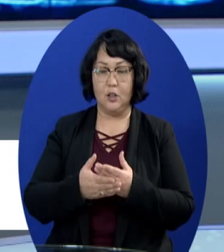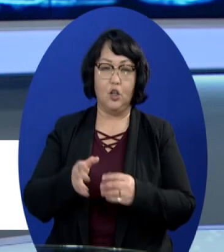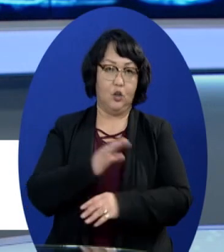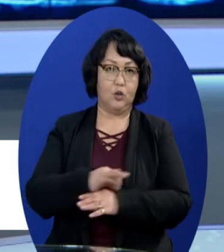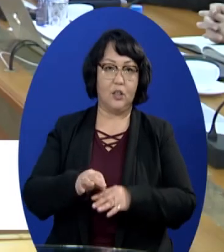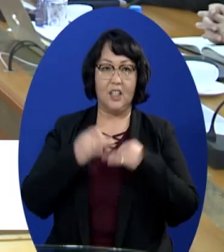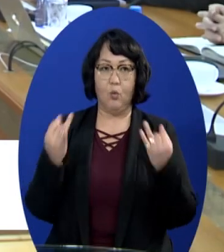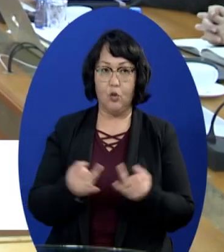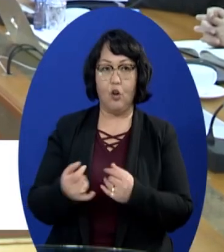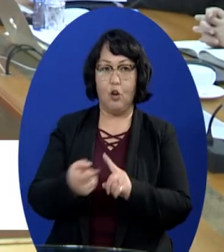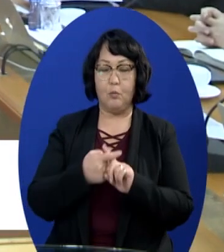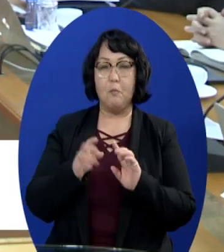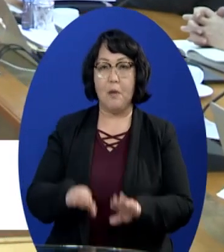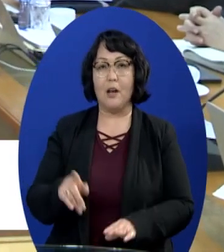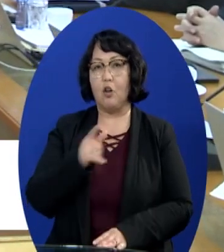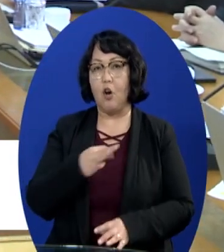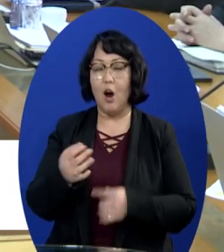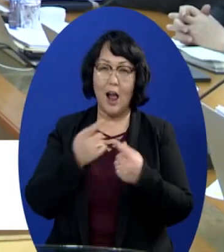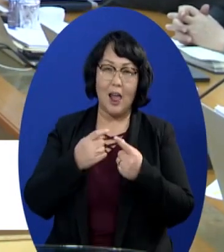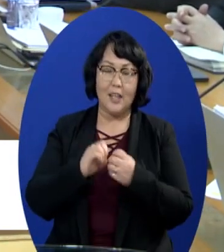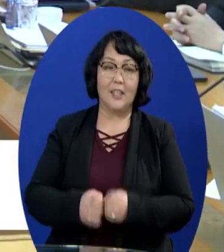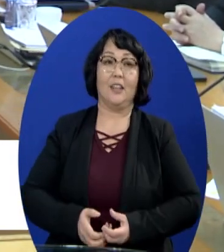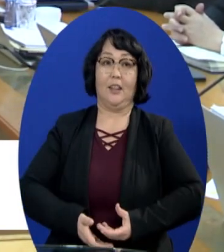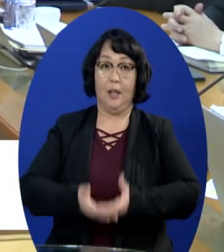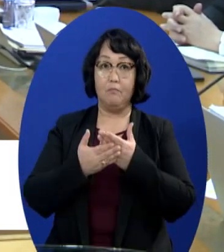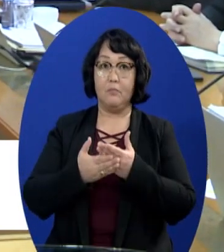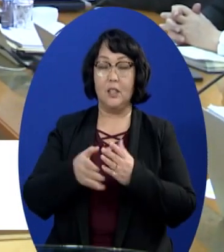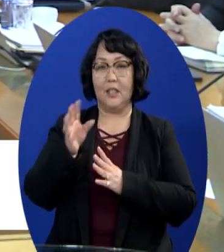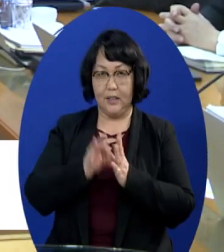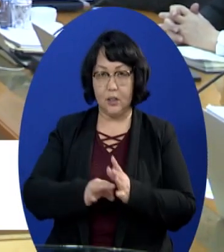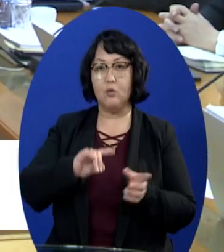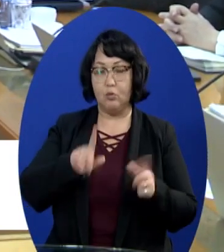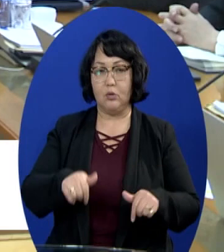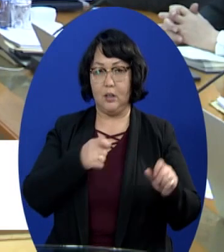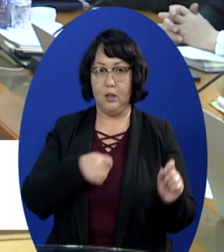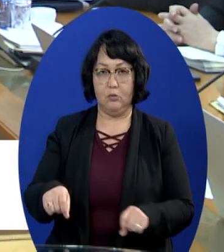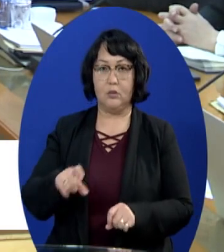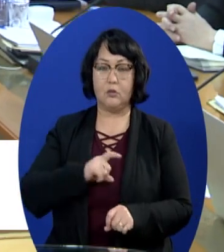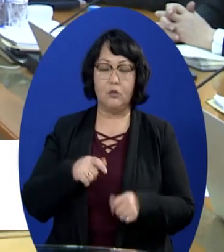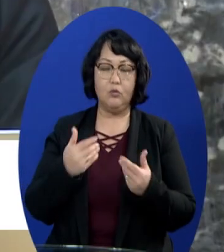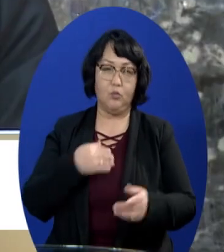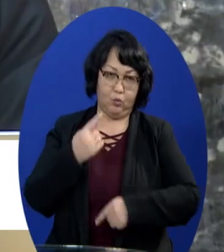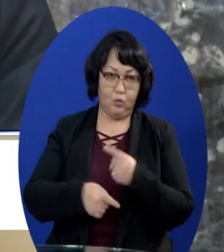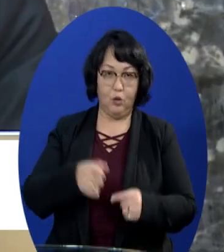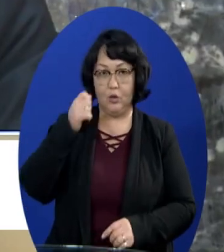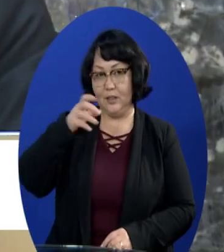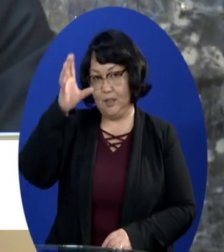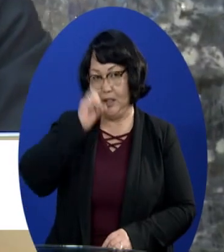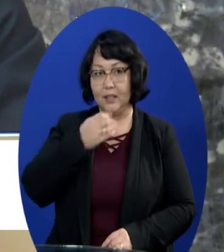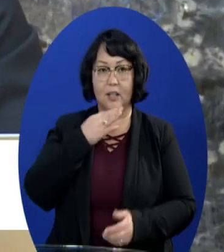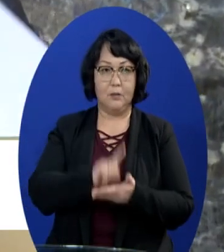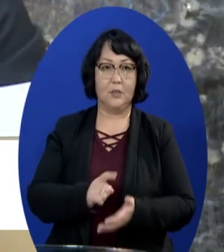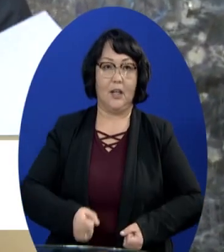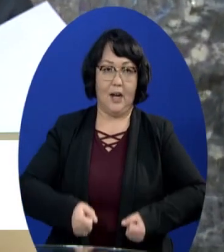Төслийг улсын хурлын холбогдох байнгын хороотой зөвшөлдсөж дэмжсэн тохиолдолд хилэлцээрт гарын үсэг зурх эрх олгох тухай ерөнхий сайдын захирамж гарах